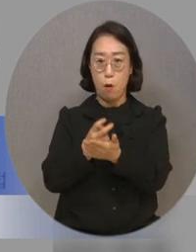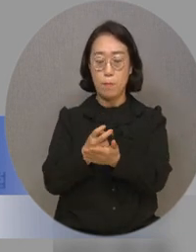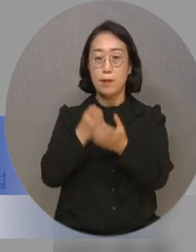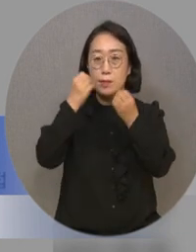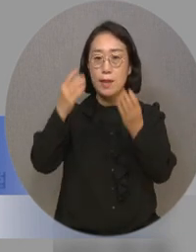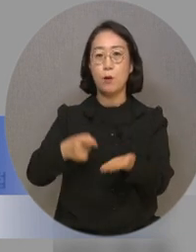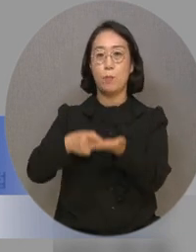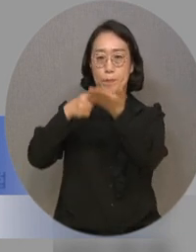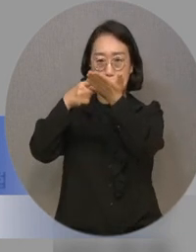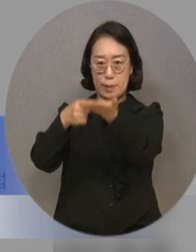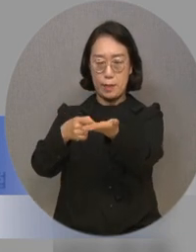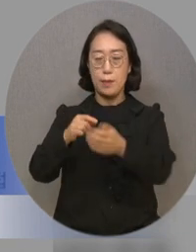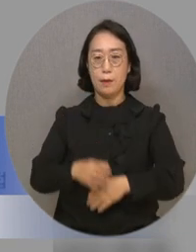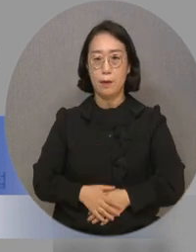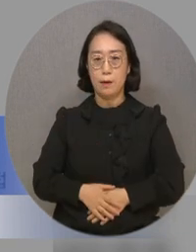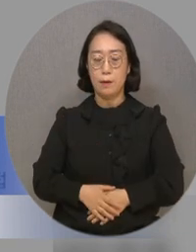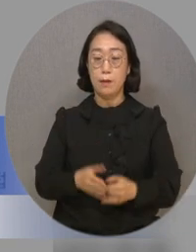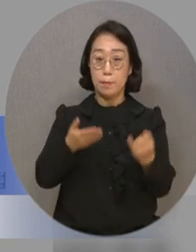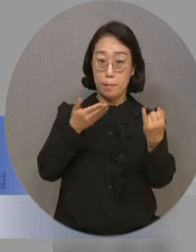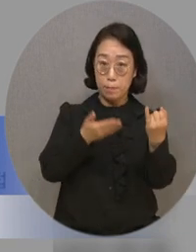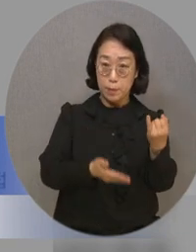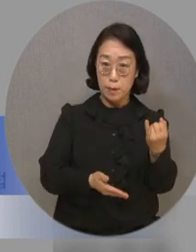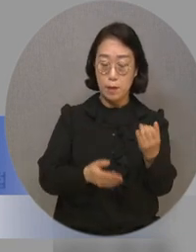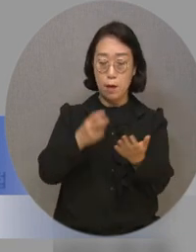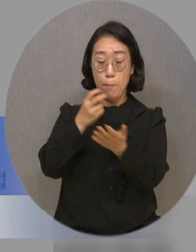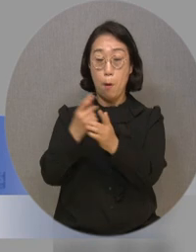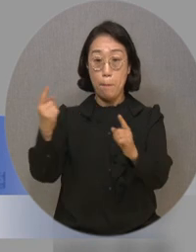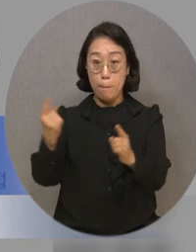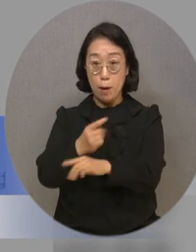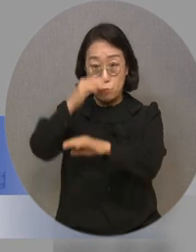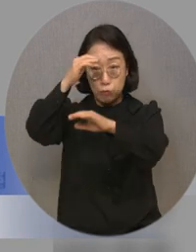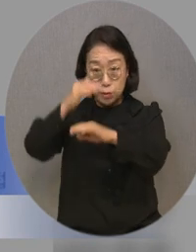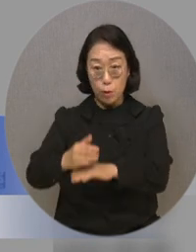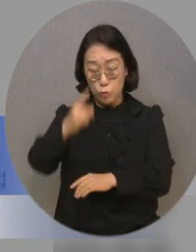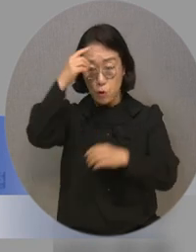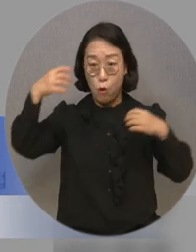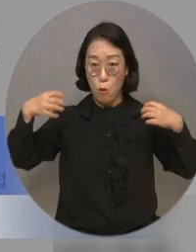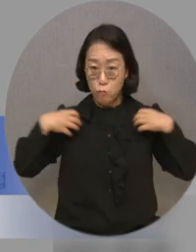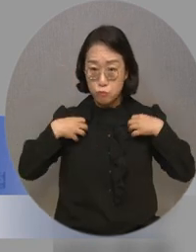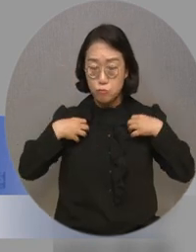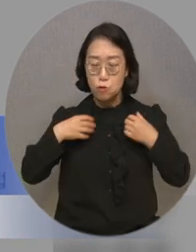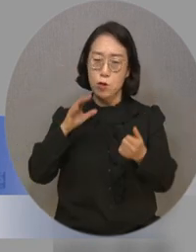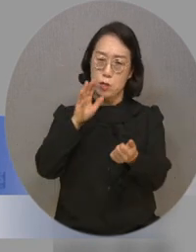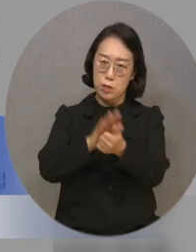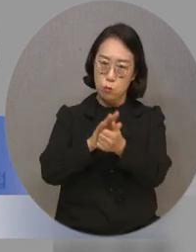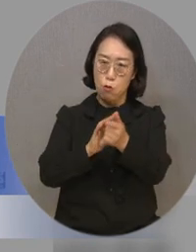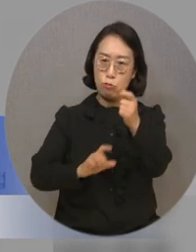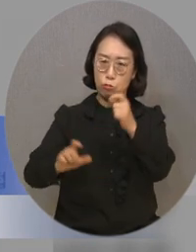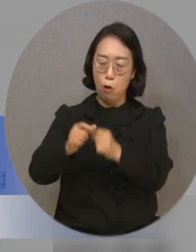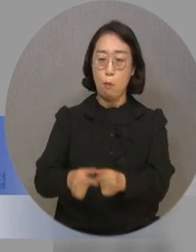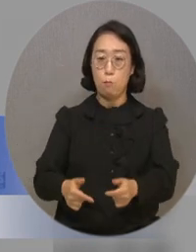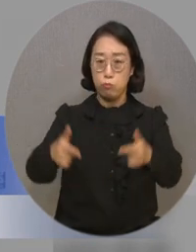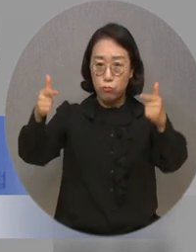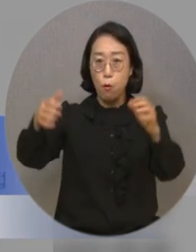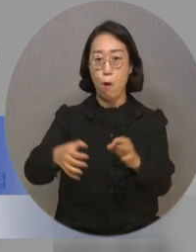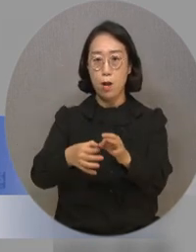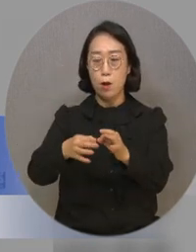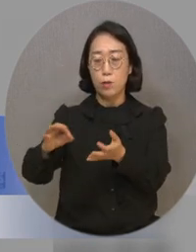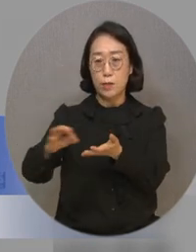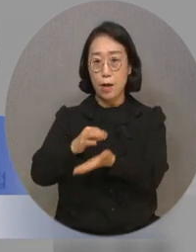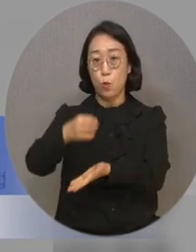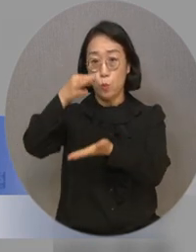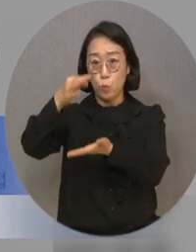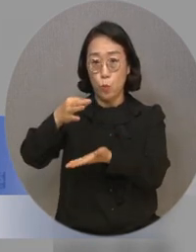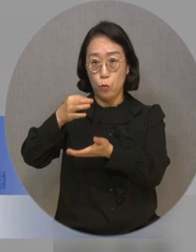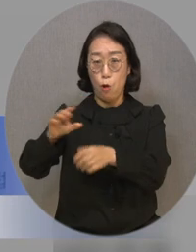법률안을 발휘했습니다 김의연은 개정 법률안에 정부지원 근거를 강화하는 한편 관련 예산의